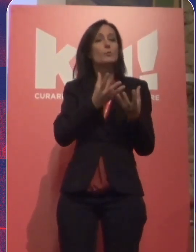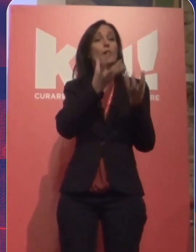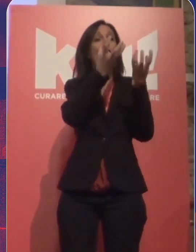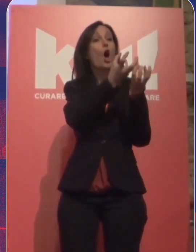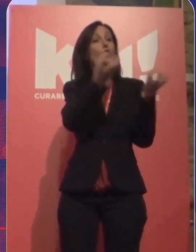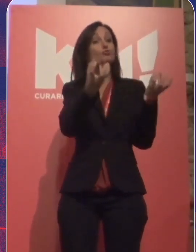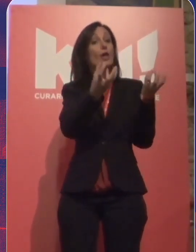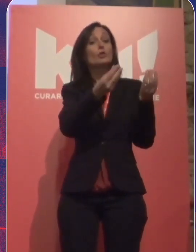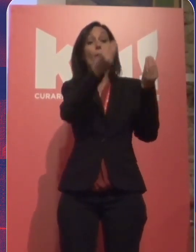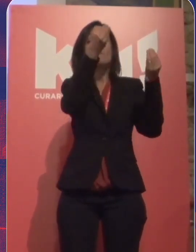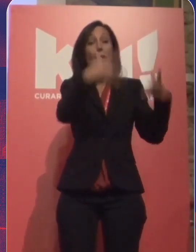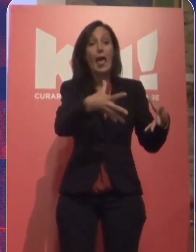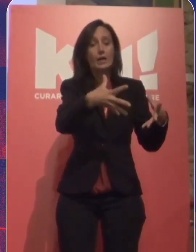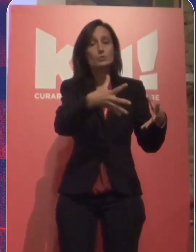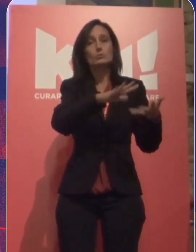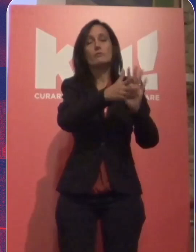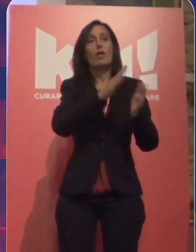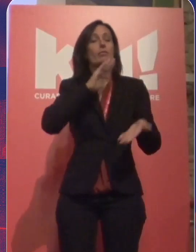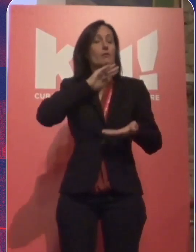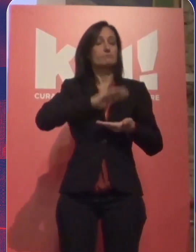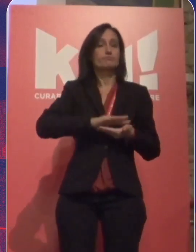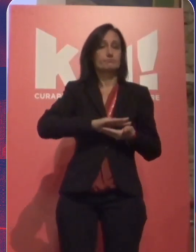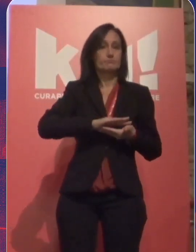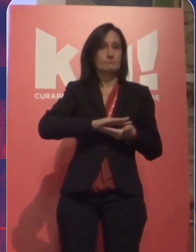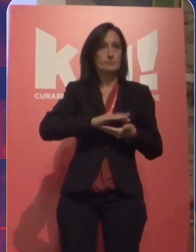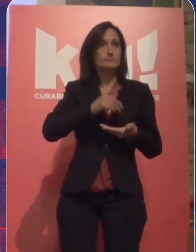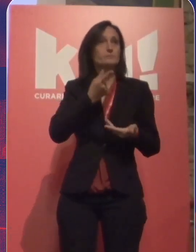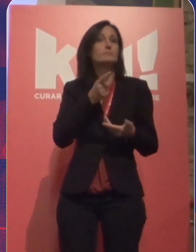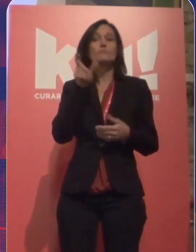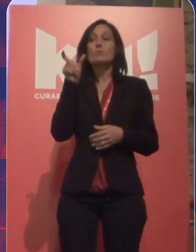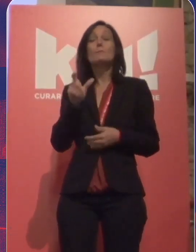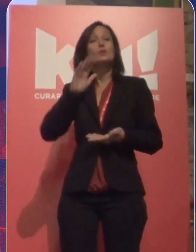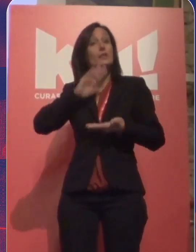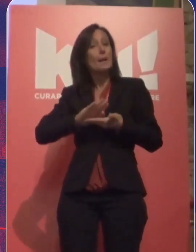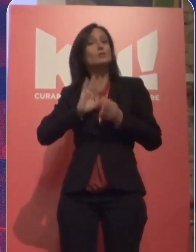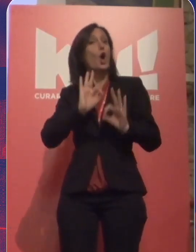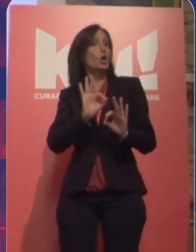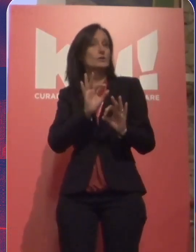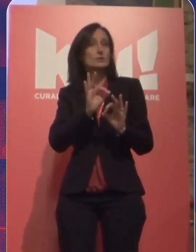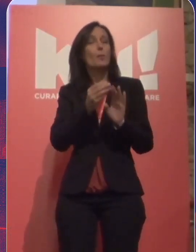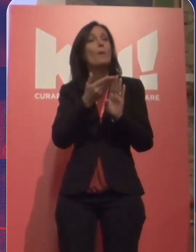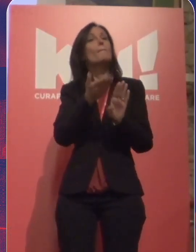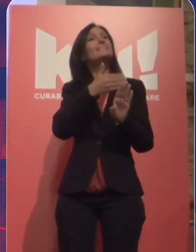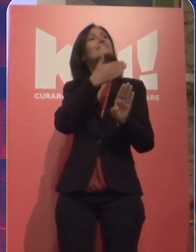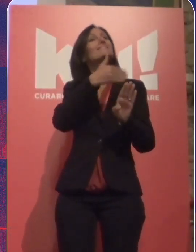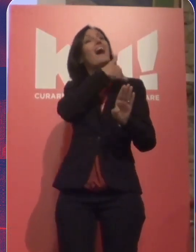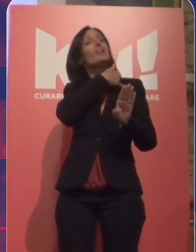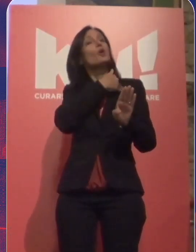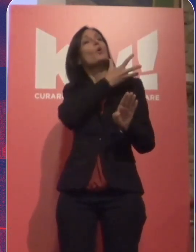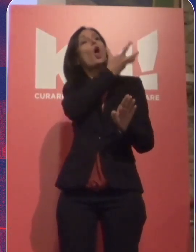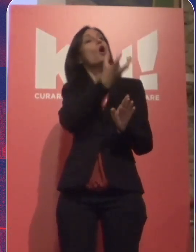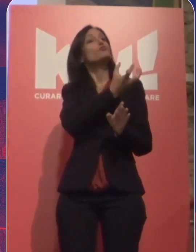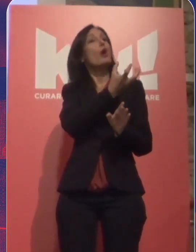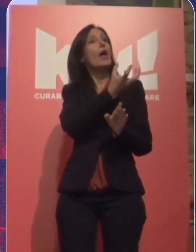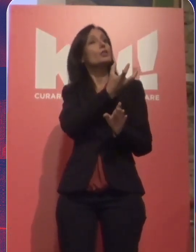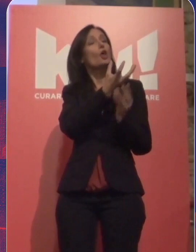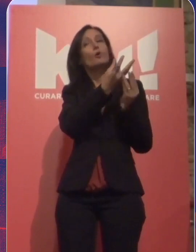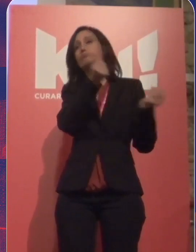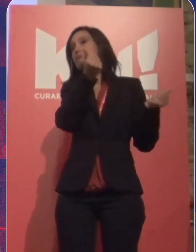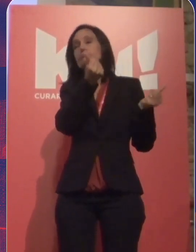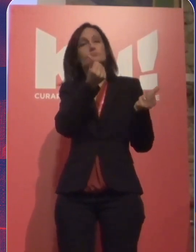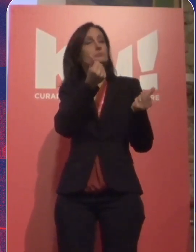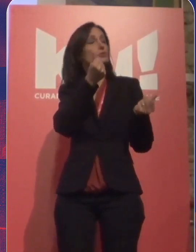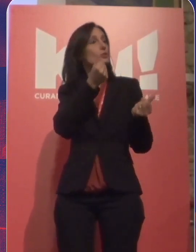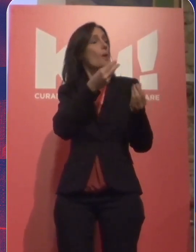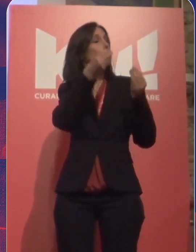sempre l'esperienza di un oggetto perduto nel passato per cui allora lo sguardo del depresso e rivolto verso il